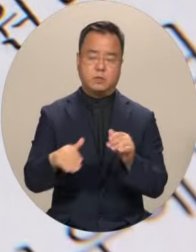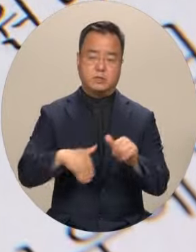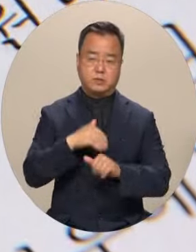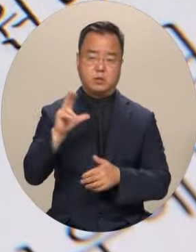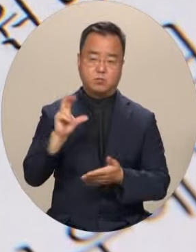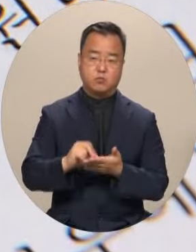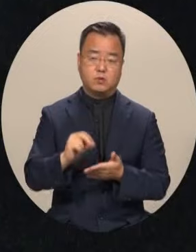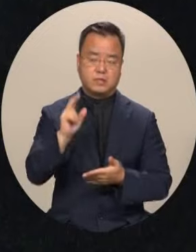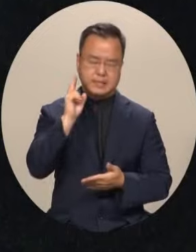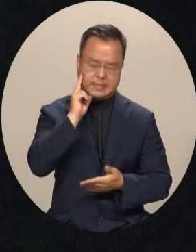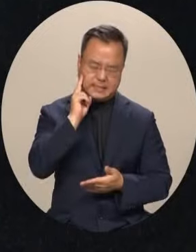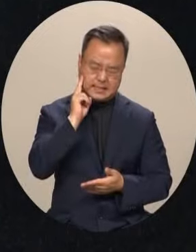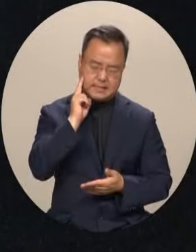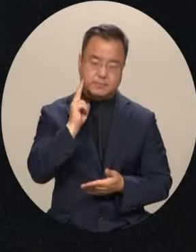심각하다는 로 보이기도 합니다